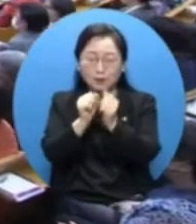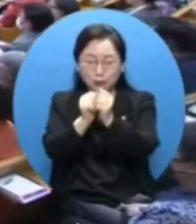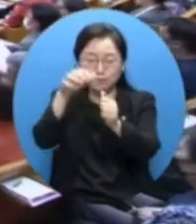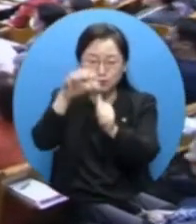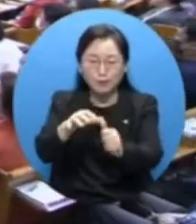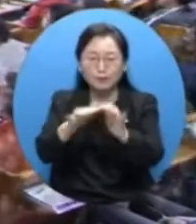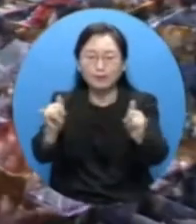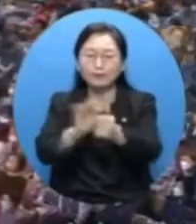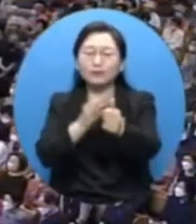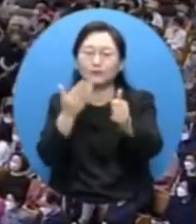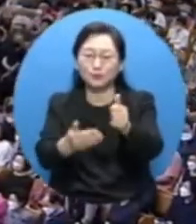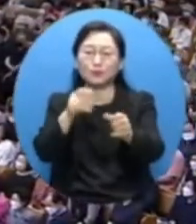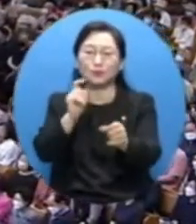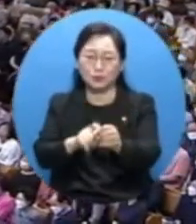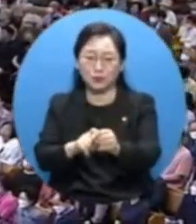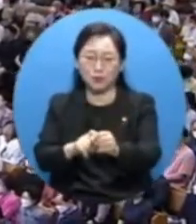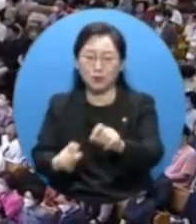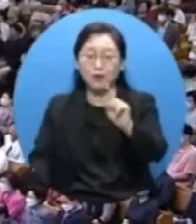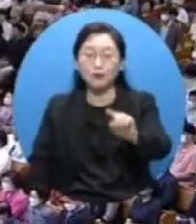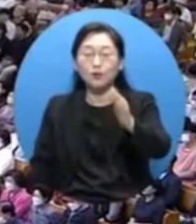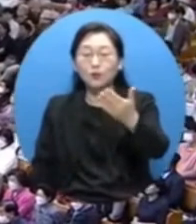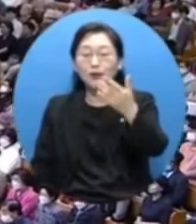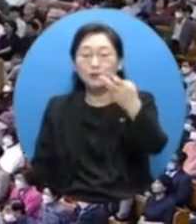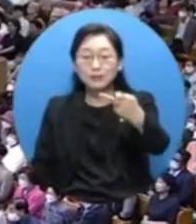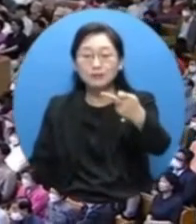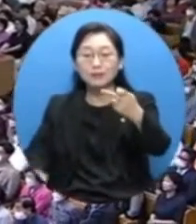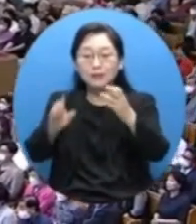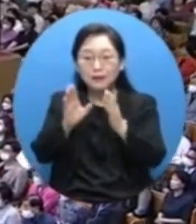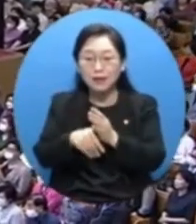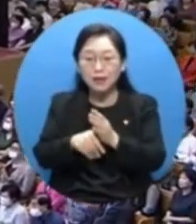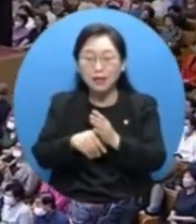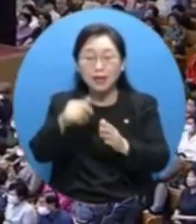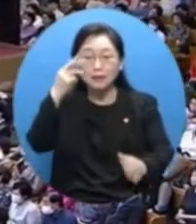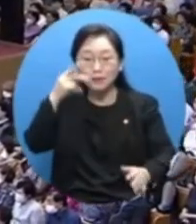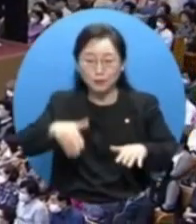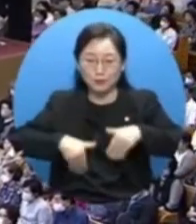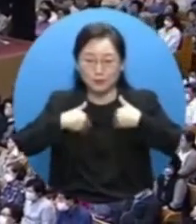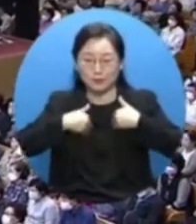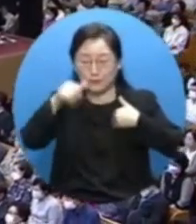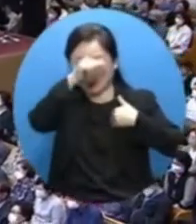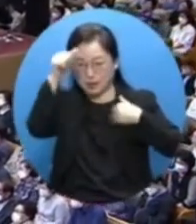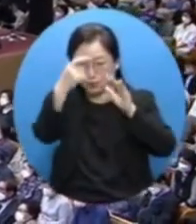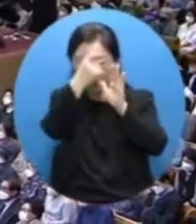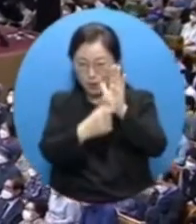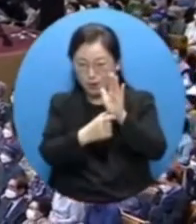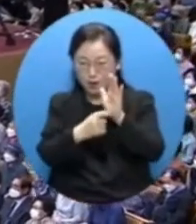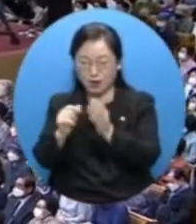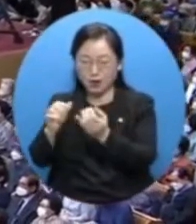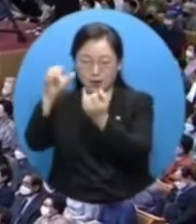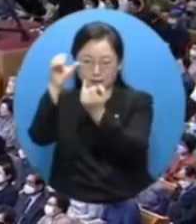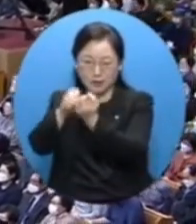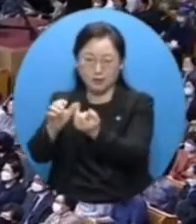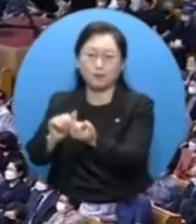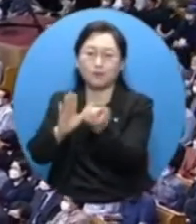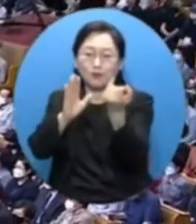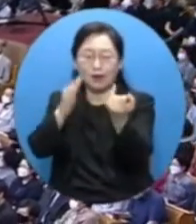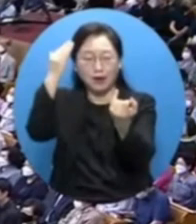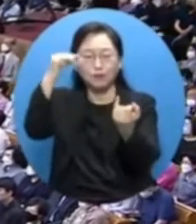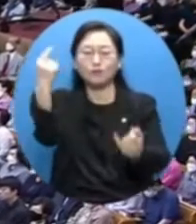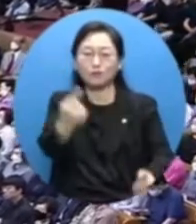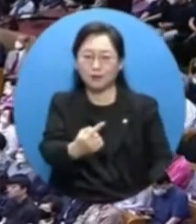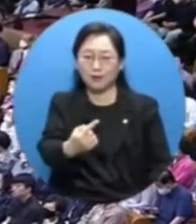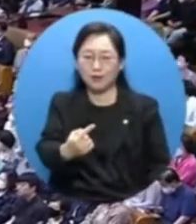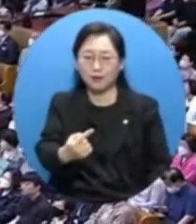원해서 1912년 2월 미국 남정부에 파송을 받고 우리 조선 땅에 들어옵니다.